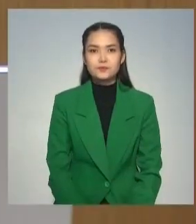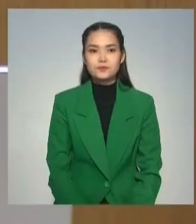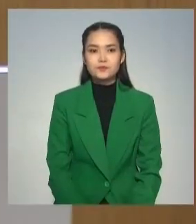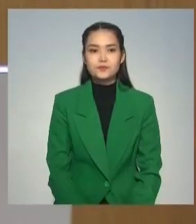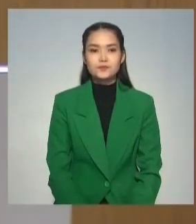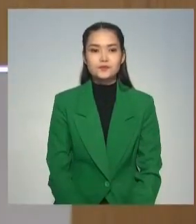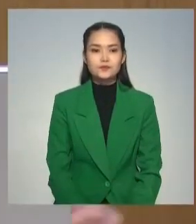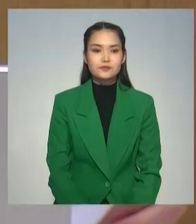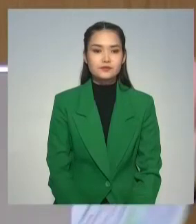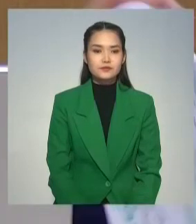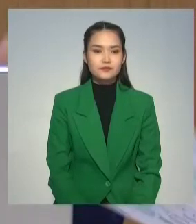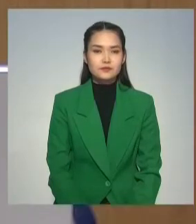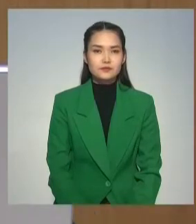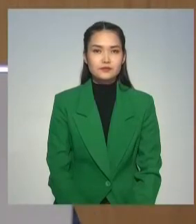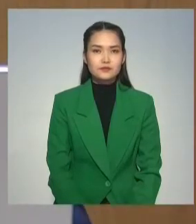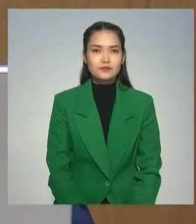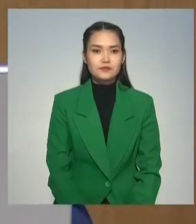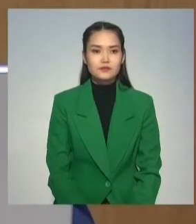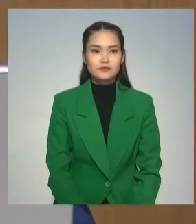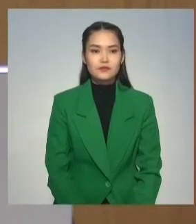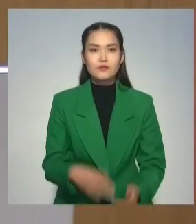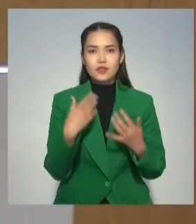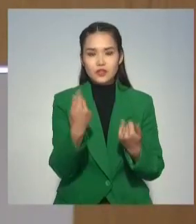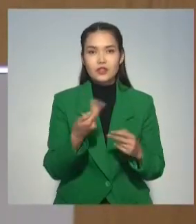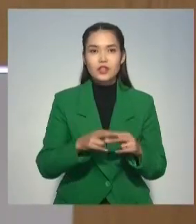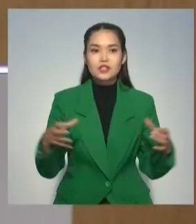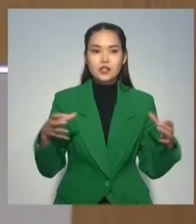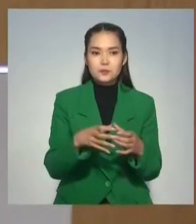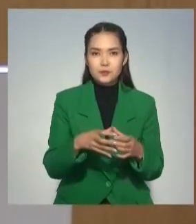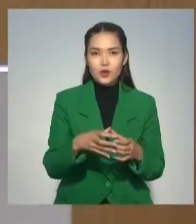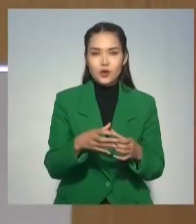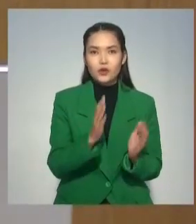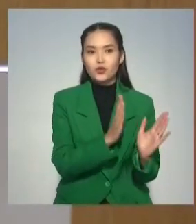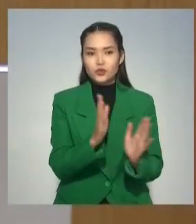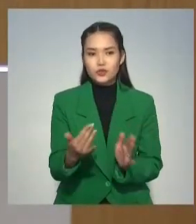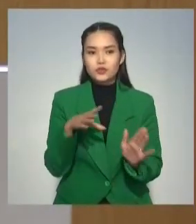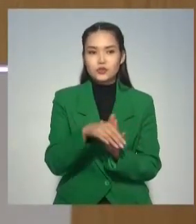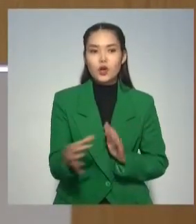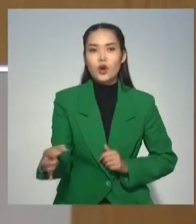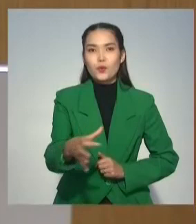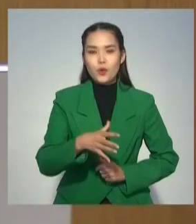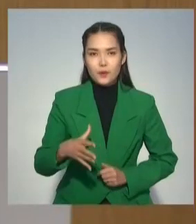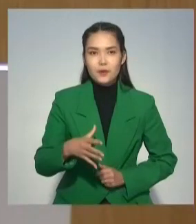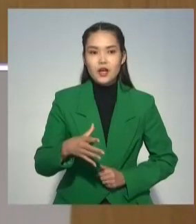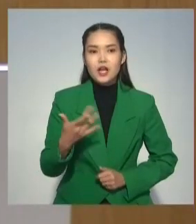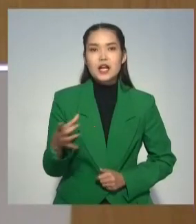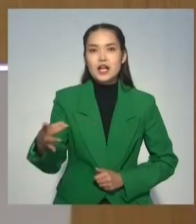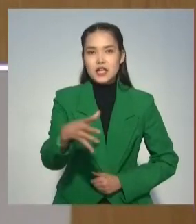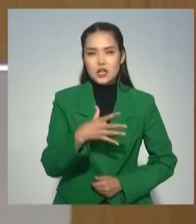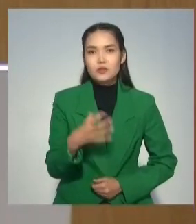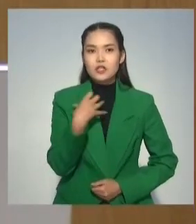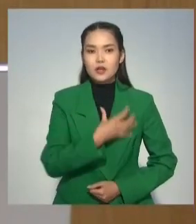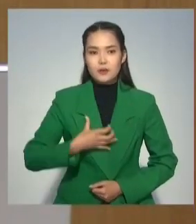Бұл тәртіп пропорционалдық жүйе бойынша сайланатын облыстық, республикалық маңызы бар қалалар